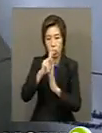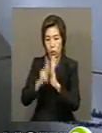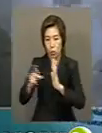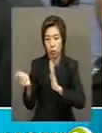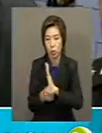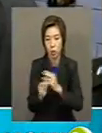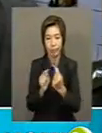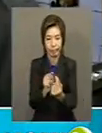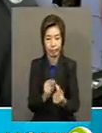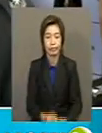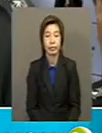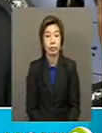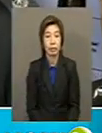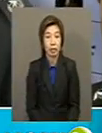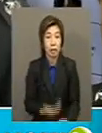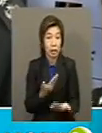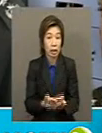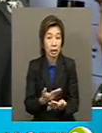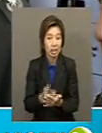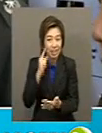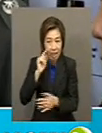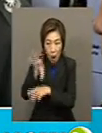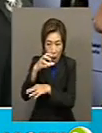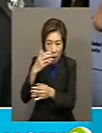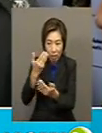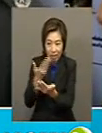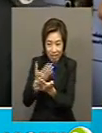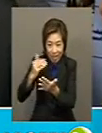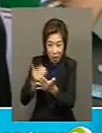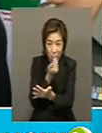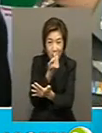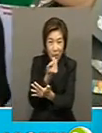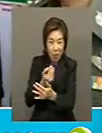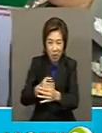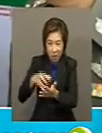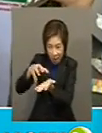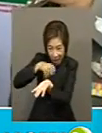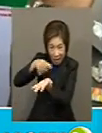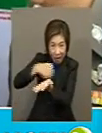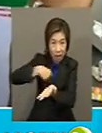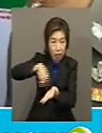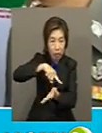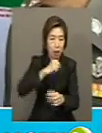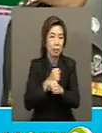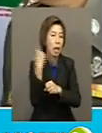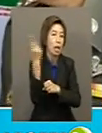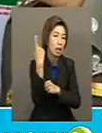ายต่อไปนะครับ ครับเงินที่ได้มาแก๊งคนร้ายก็บอกว่าเอาไปเที่ยวเตร่เอาไปเล่นการพนันนะครับ